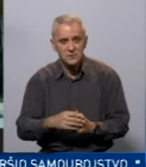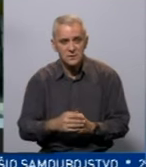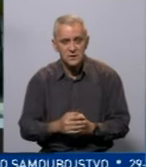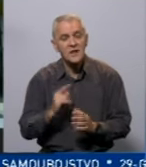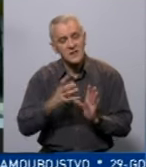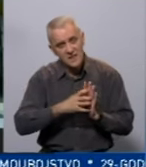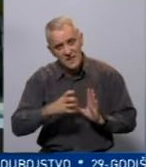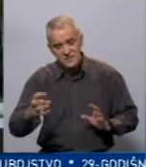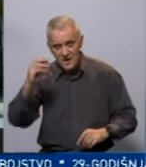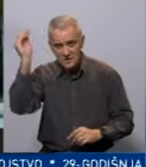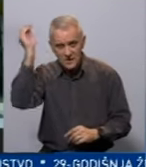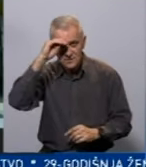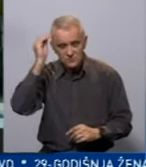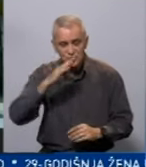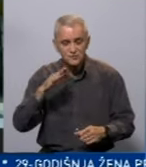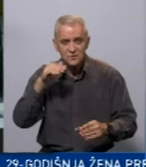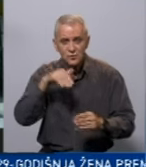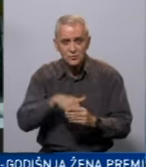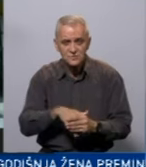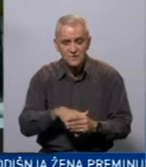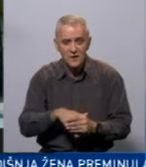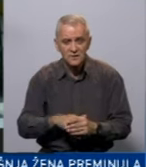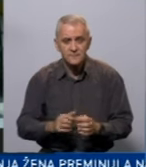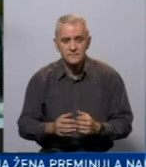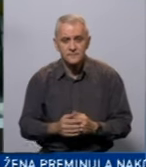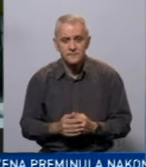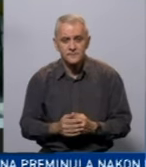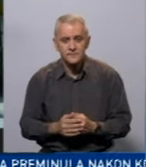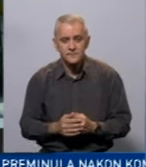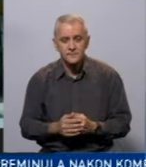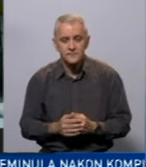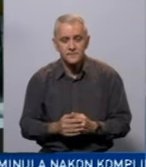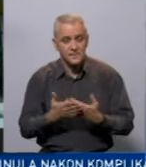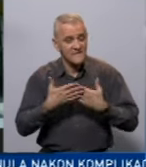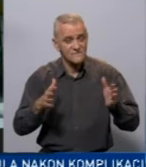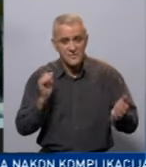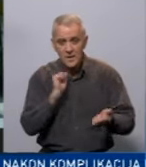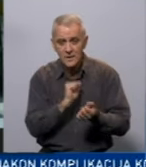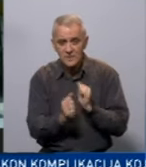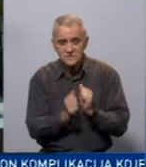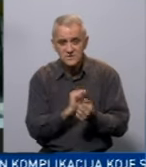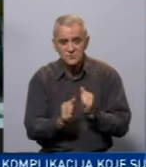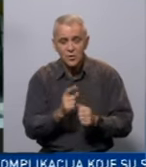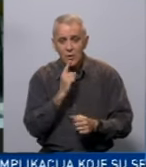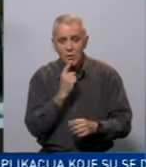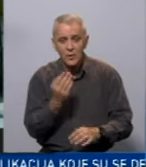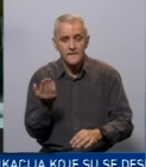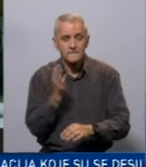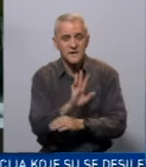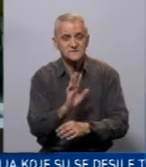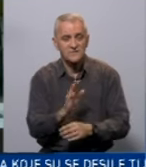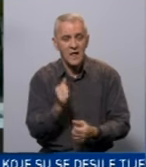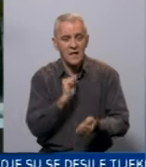izučavati zapravo ovaj veliki zločin koji predstavlja